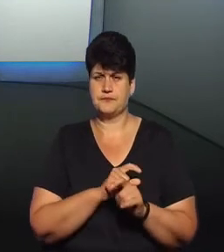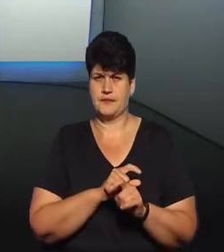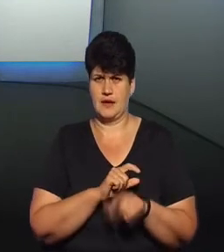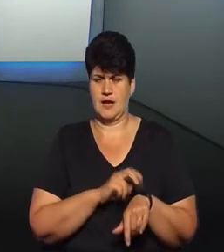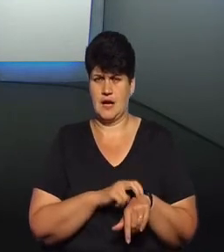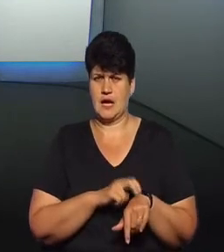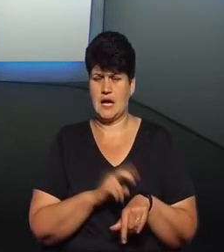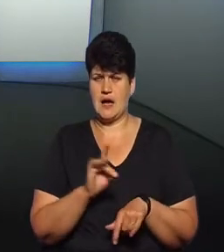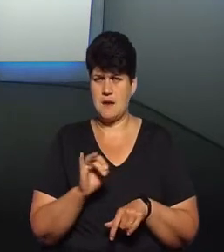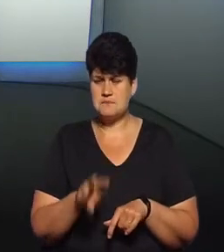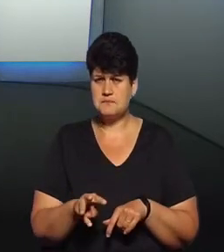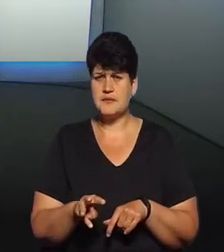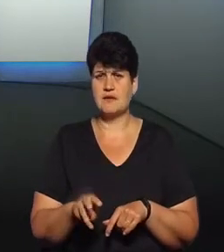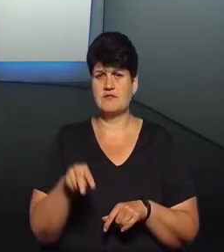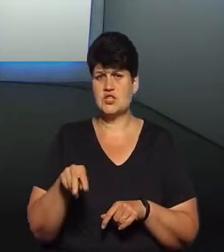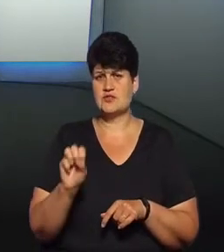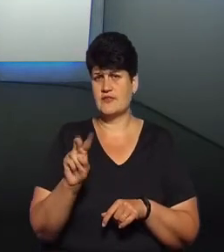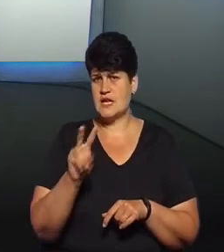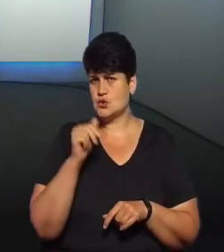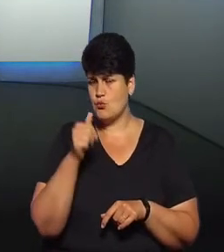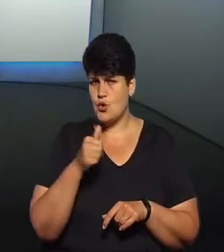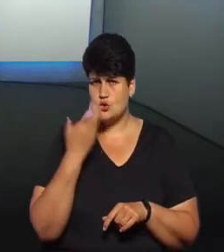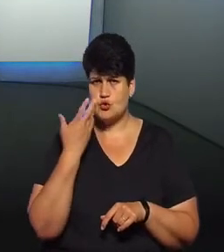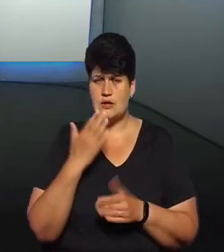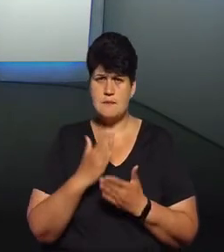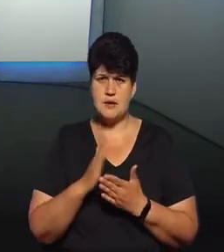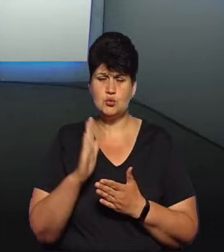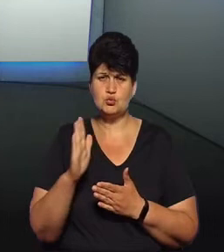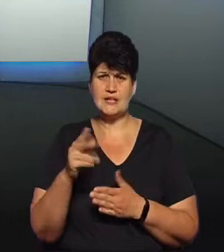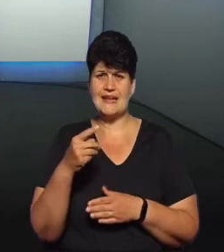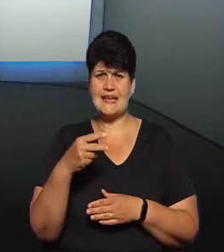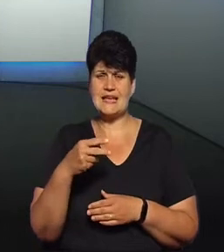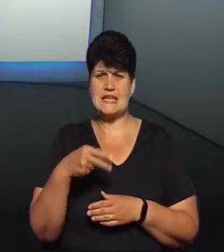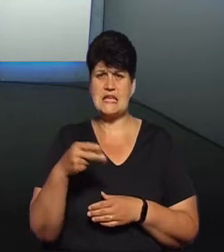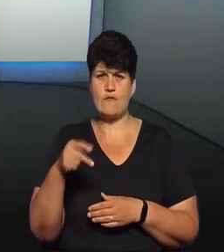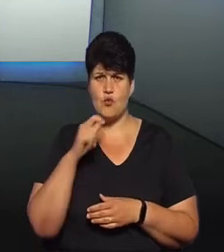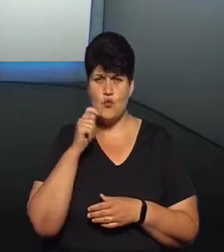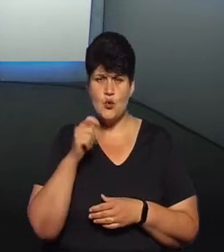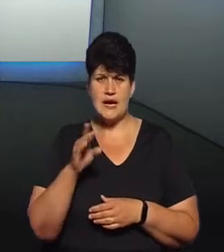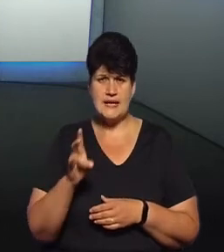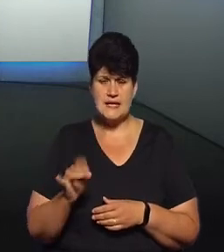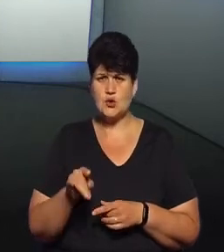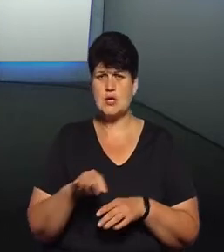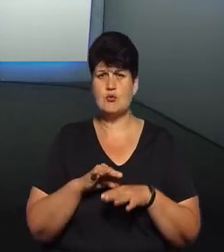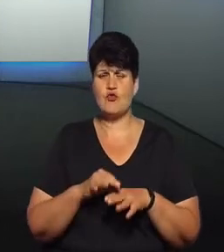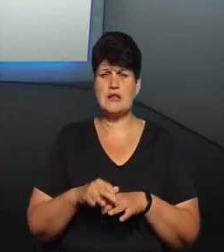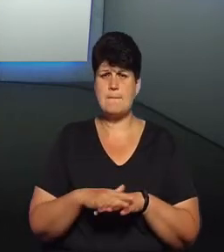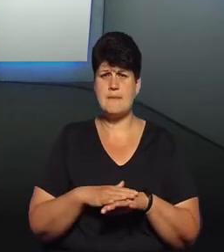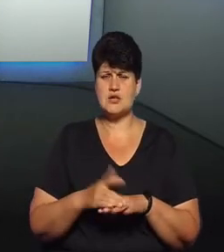2012 року, коли мало бути євро, ви знаєте, в Україні. І тоді проводили масову вакцинацію проти кору